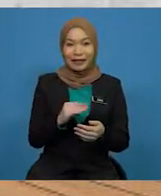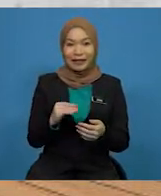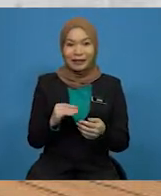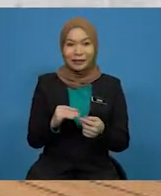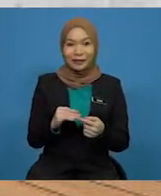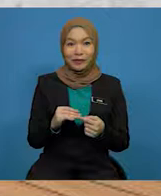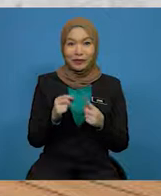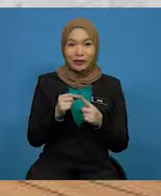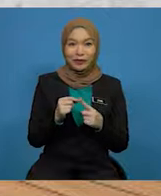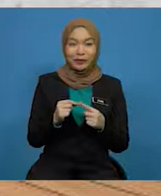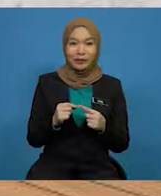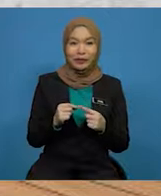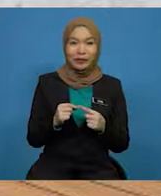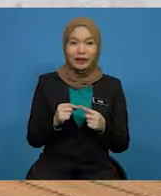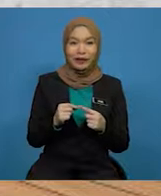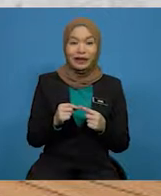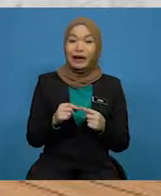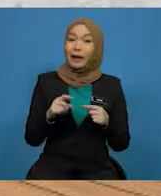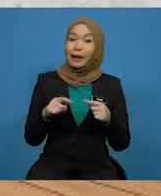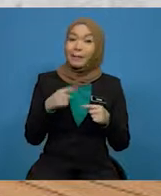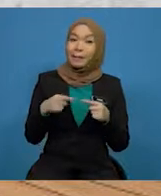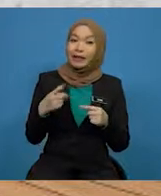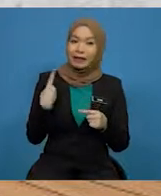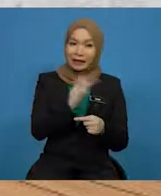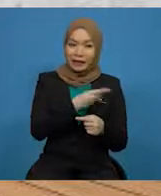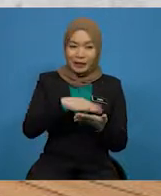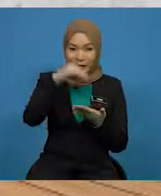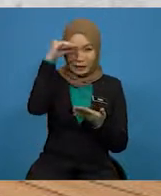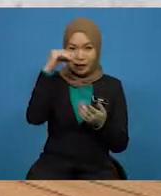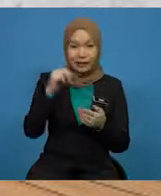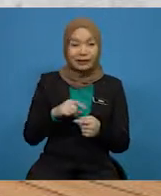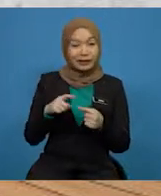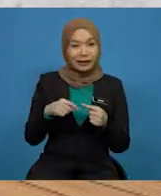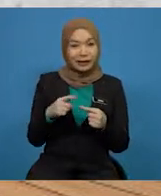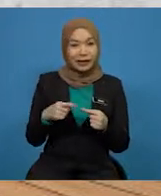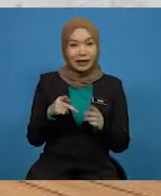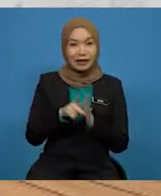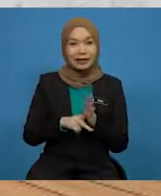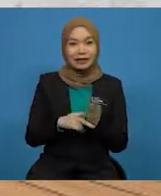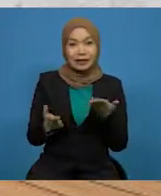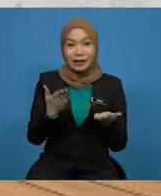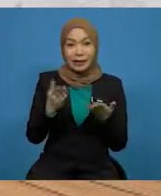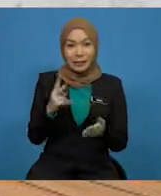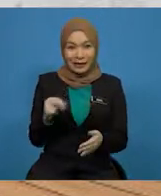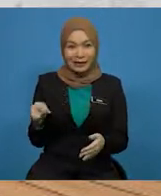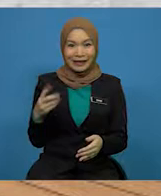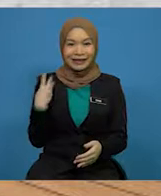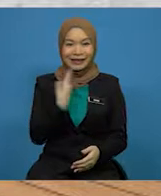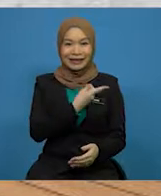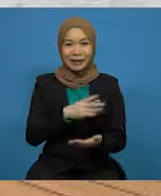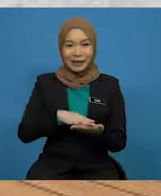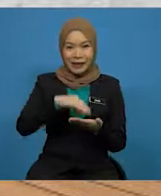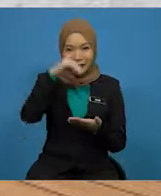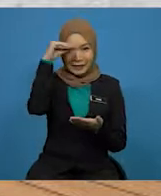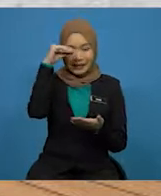kita menjelaskan konsep keseimbangan, ia tidak dapat lari daripada konsep permintaan dan penawaran.